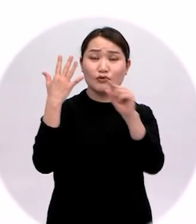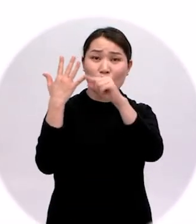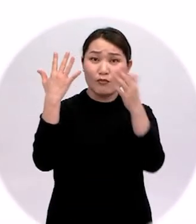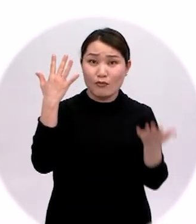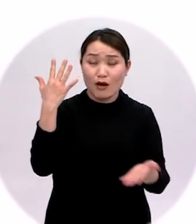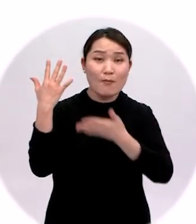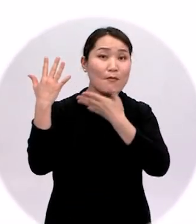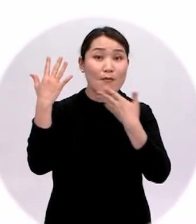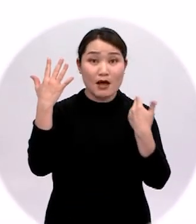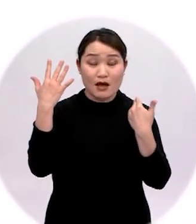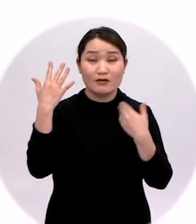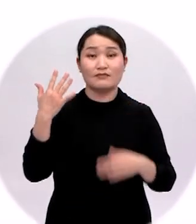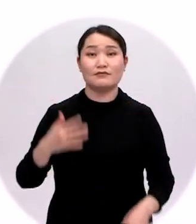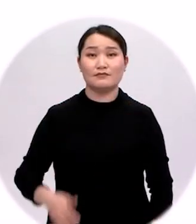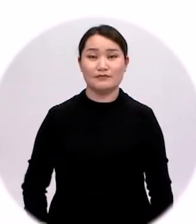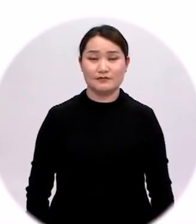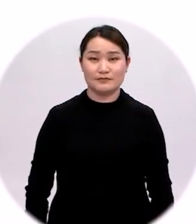байна. Харин газрын зураг.